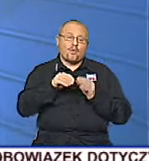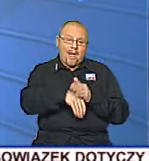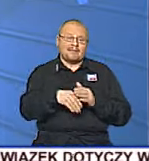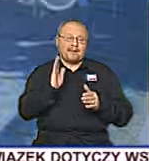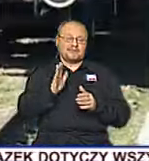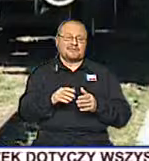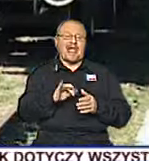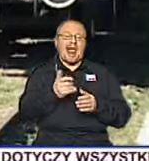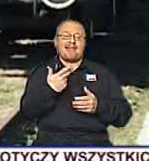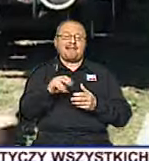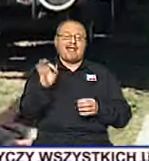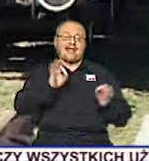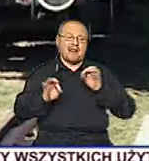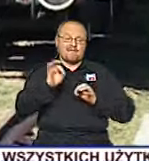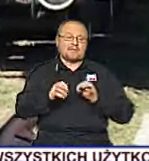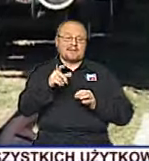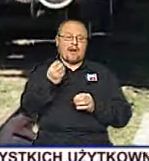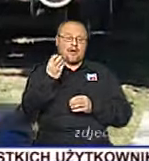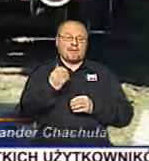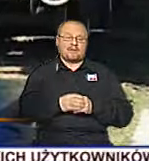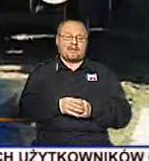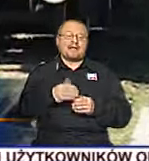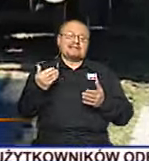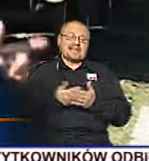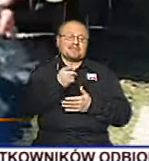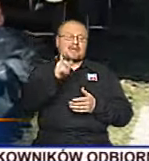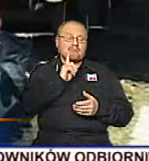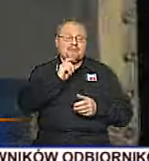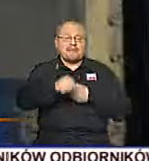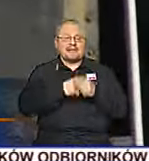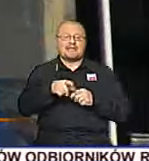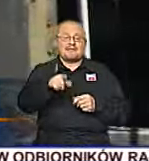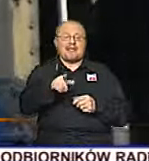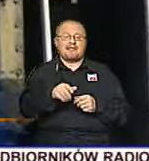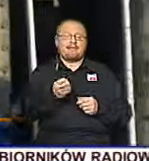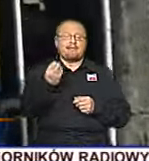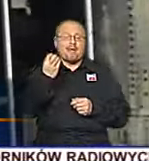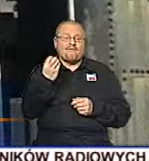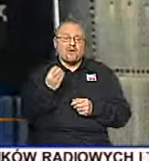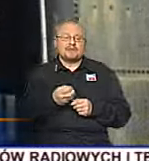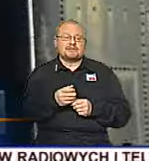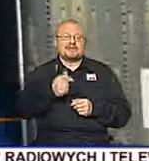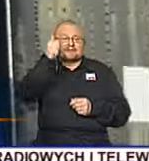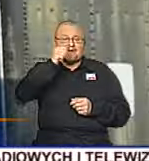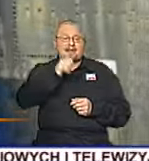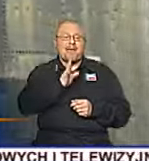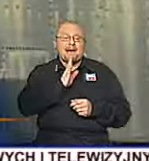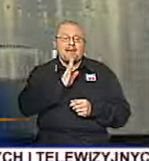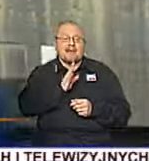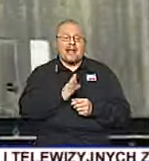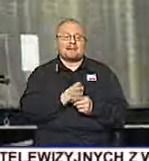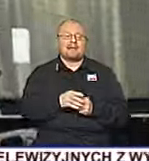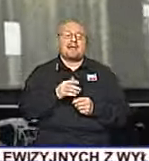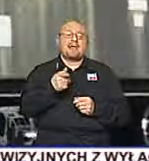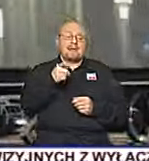lokomotyw. Czesław Boczek zaczynał pracę w parowozowni Karsznice na tym właśnie unikatowym parowozie zwanym Amerykanem. Niestety